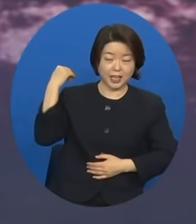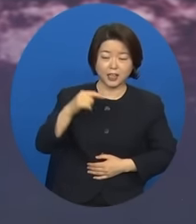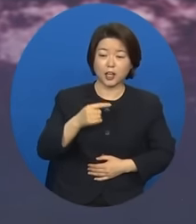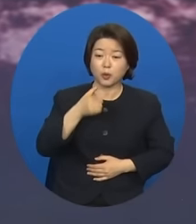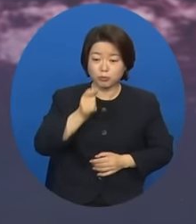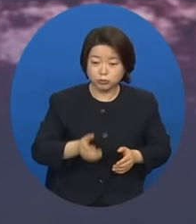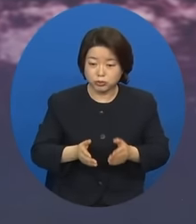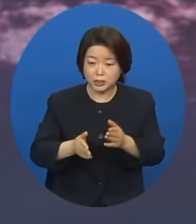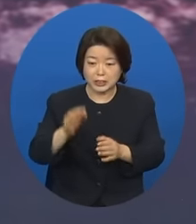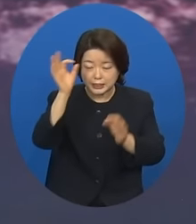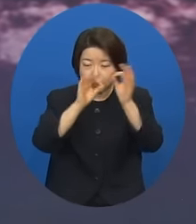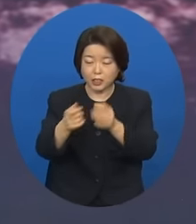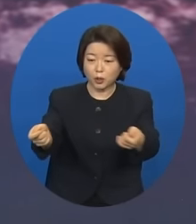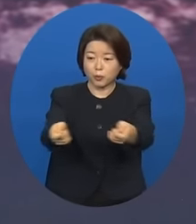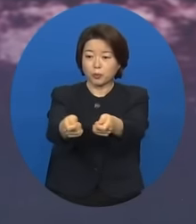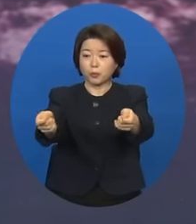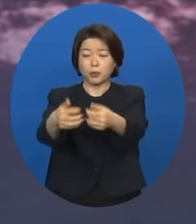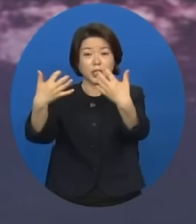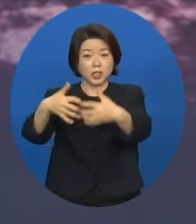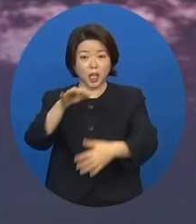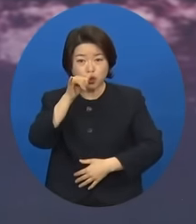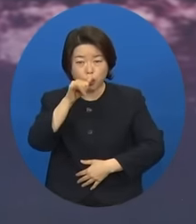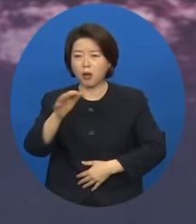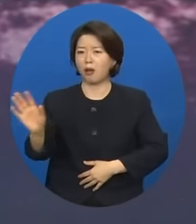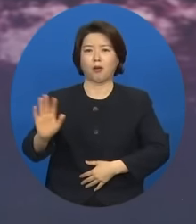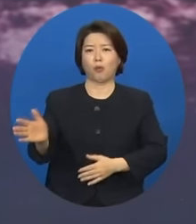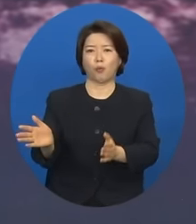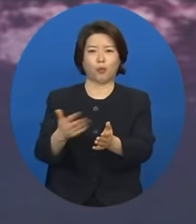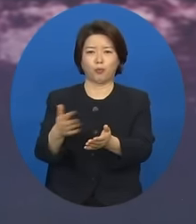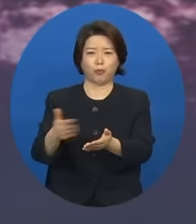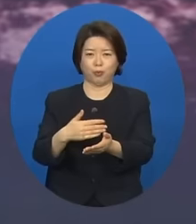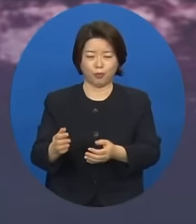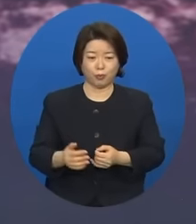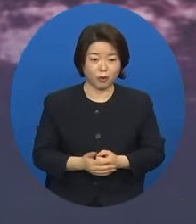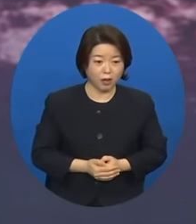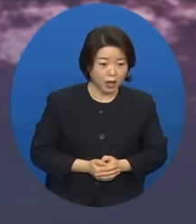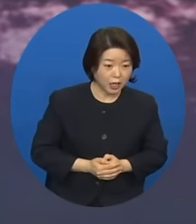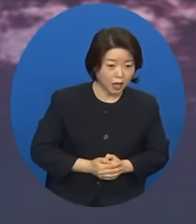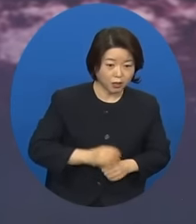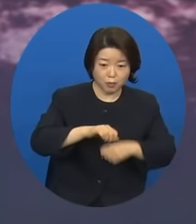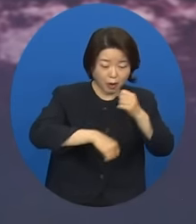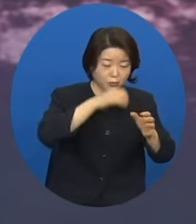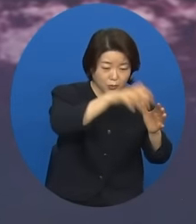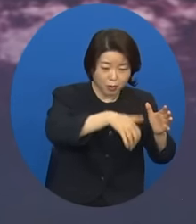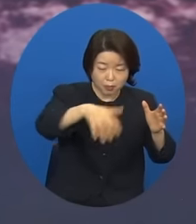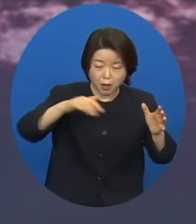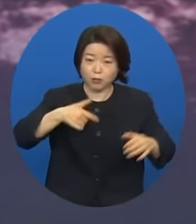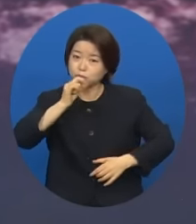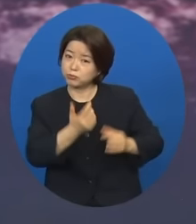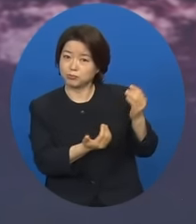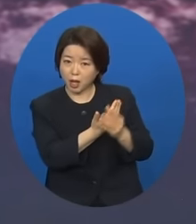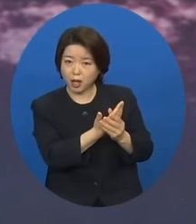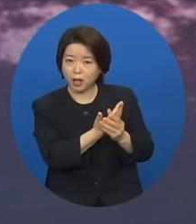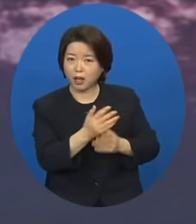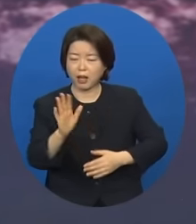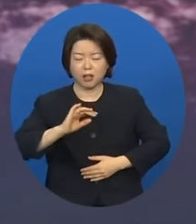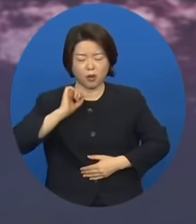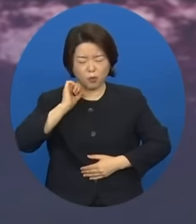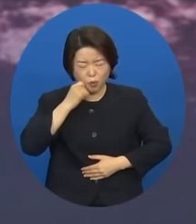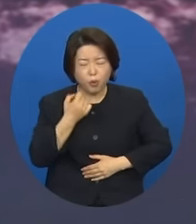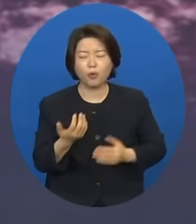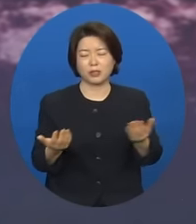있는 것도 아니고 우물을 어떻게 팝니까 말이 안 되잖아요 아무데나 판다고 물이 나오는 것이 아니기 때문에 너무나 어려운